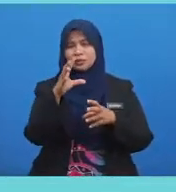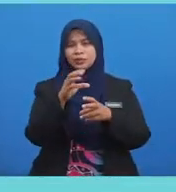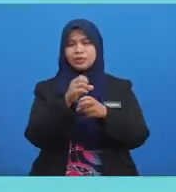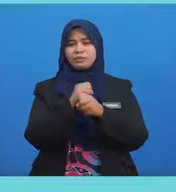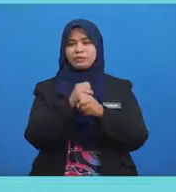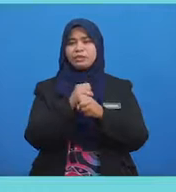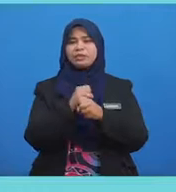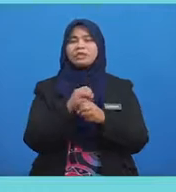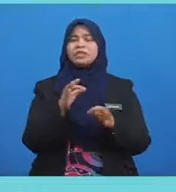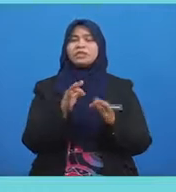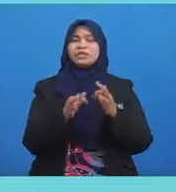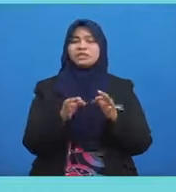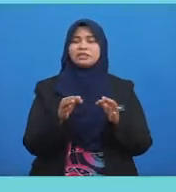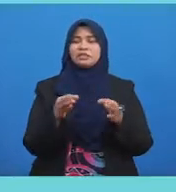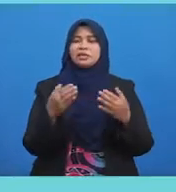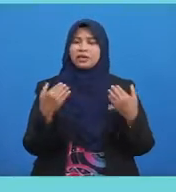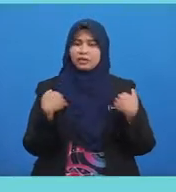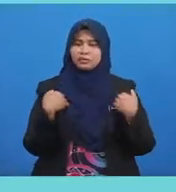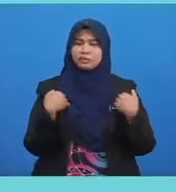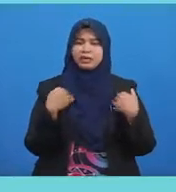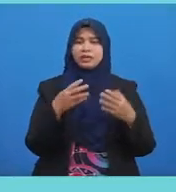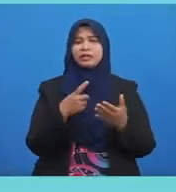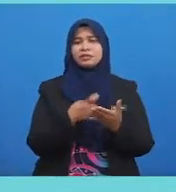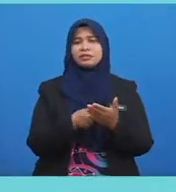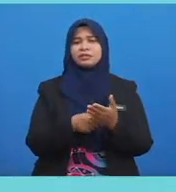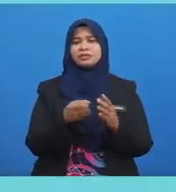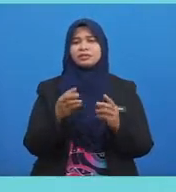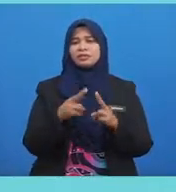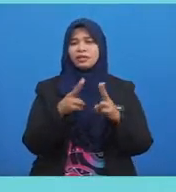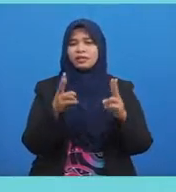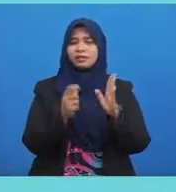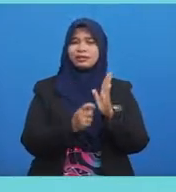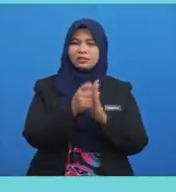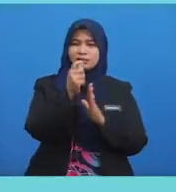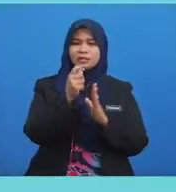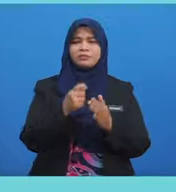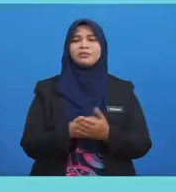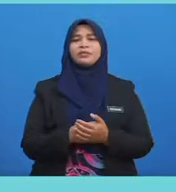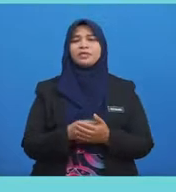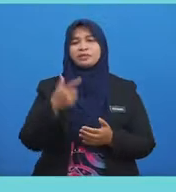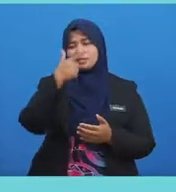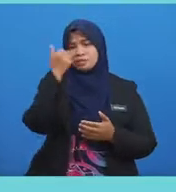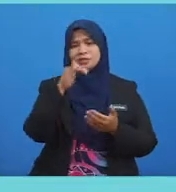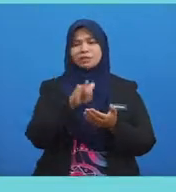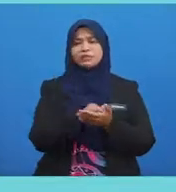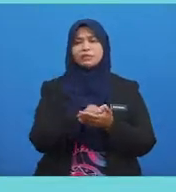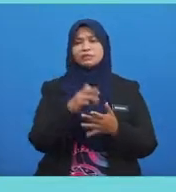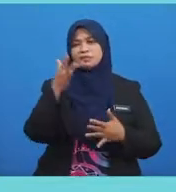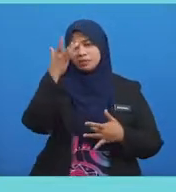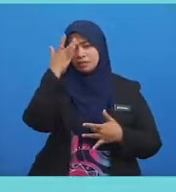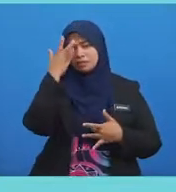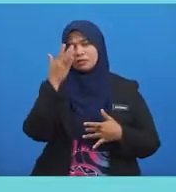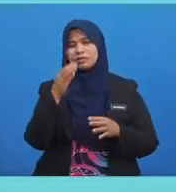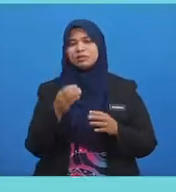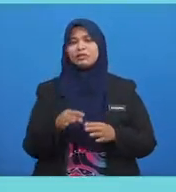tinggi. Akibatnya, wabak penyakit berjangkit semakin merebak, terutamanya penyakit